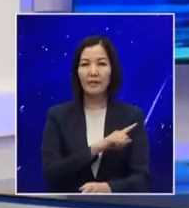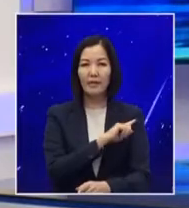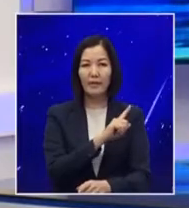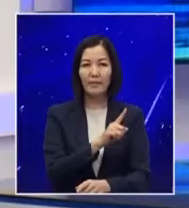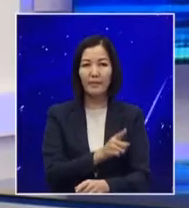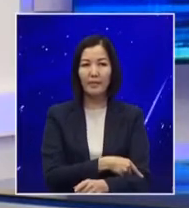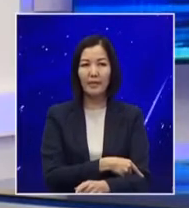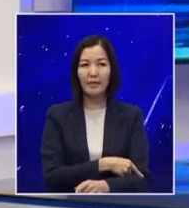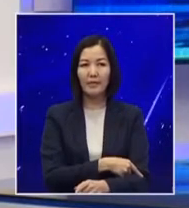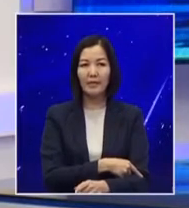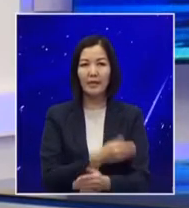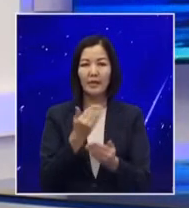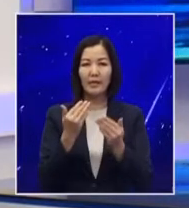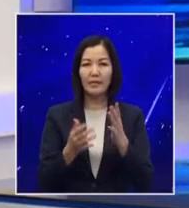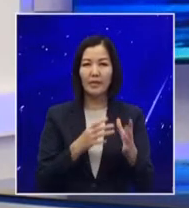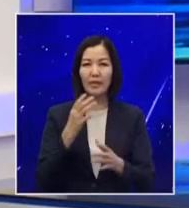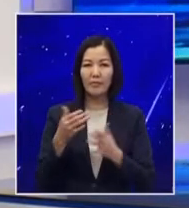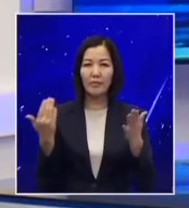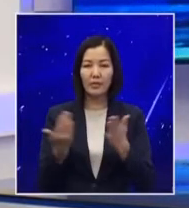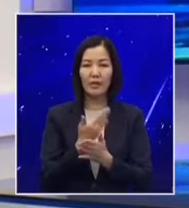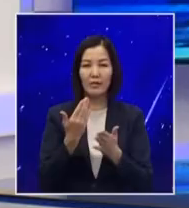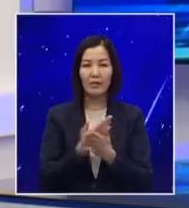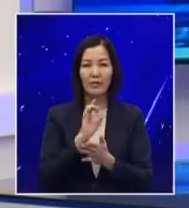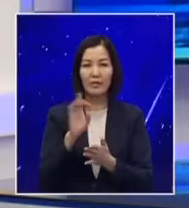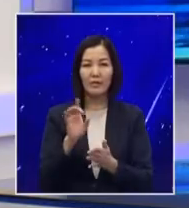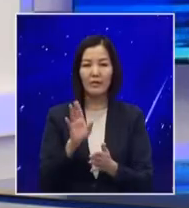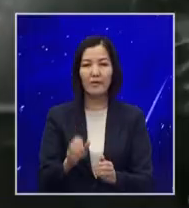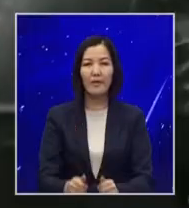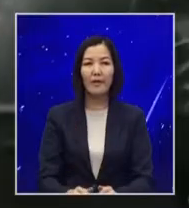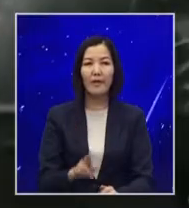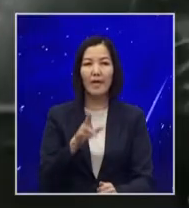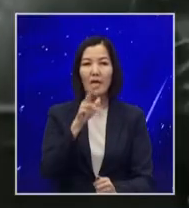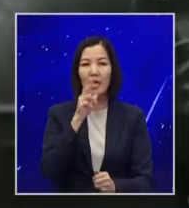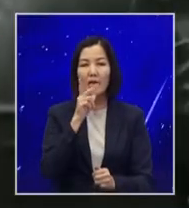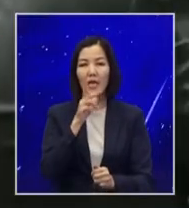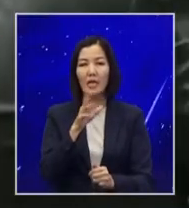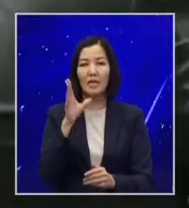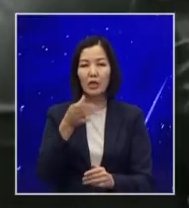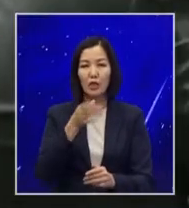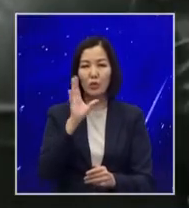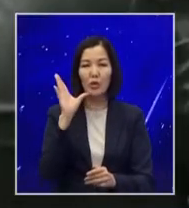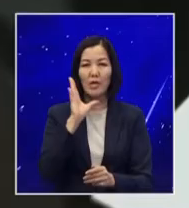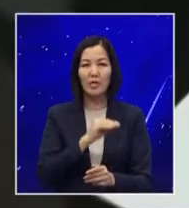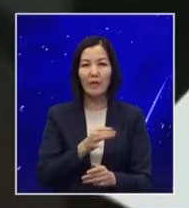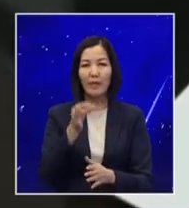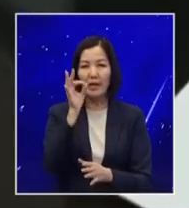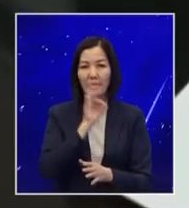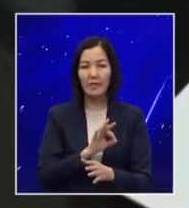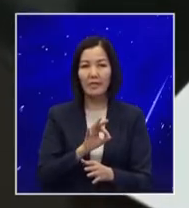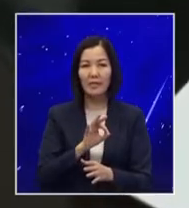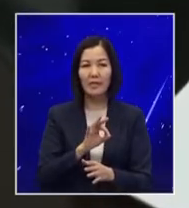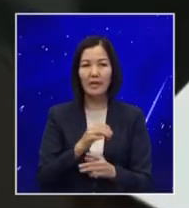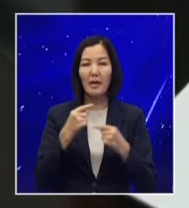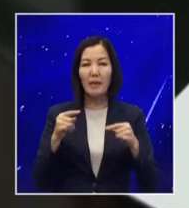Қадірменді көрермен, әлем елдерінен бір-екі жаңалықты біле отырыңыздар. Кореяда шуге жарамды антисептик пайда болды. Санитайзердің